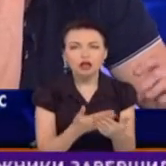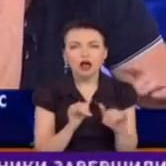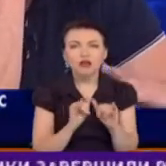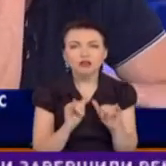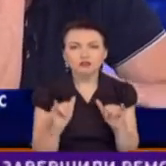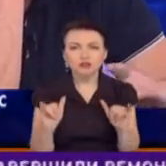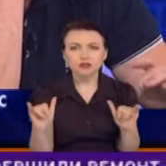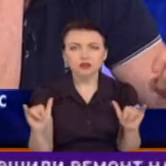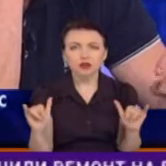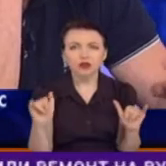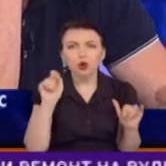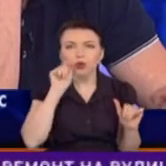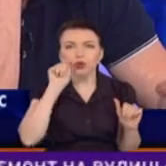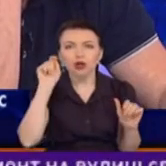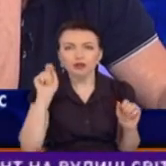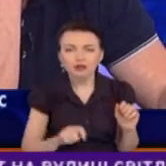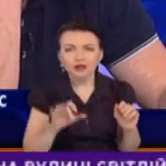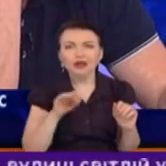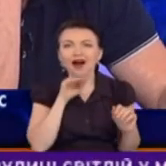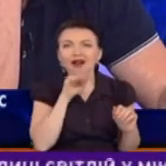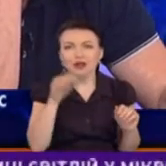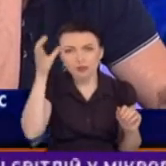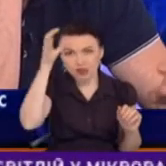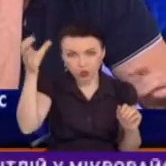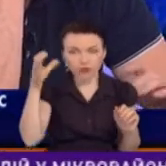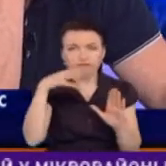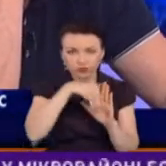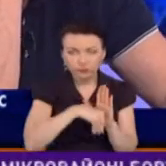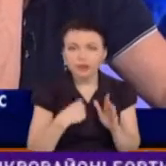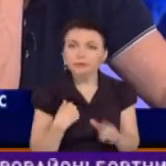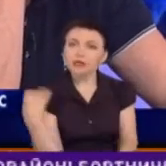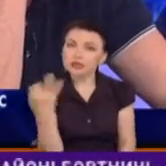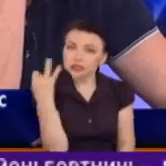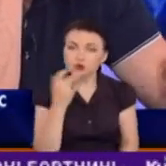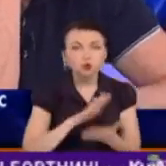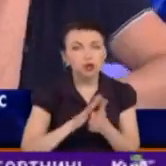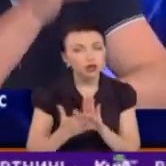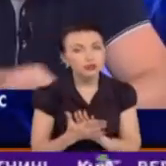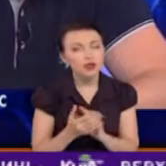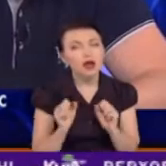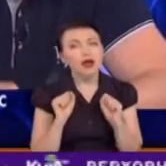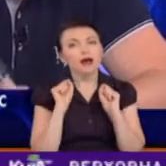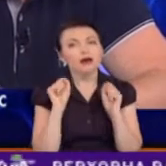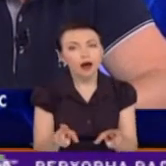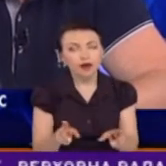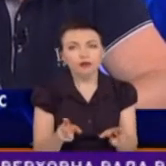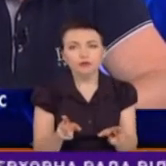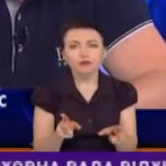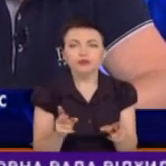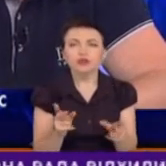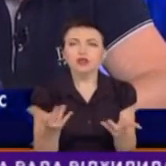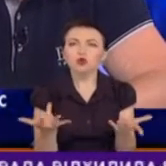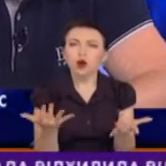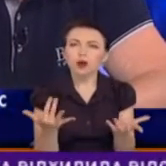розвитку України і Академії наук в тому числі. Меня интересует ситуация такая, как, насколько